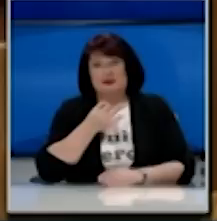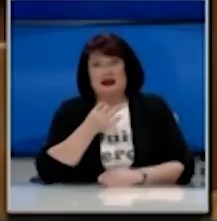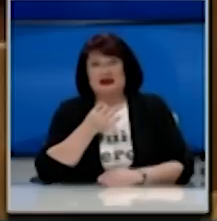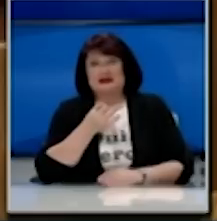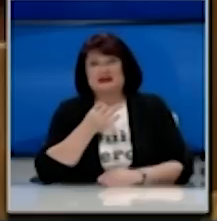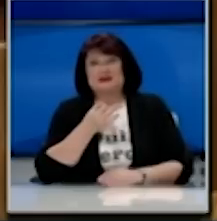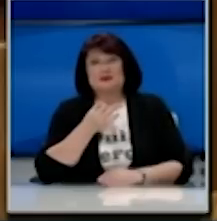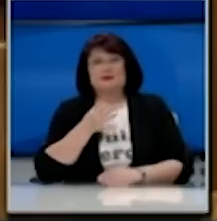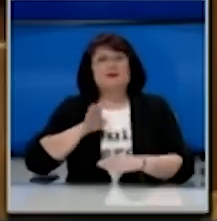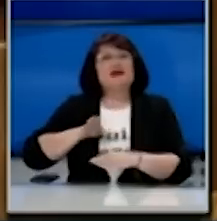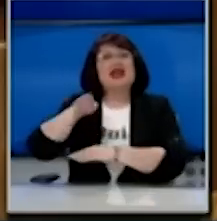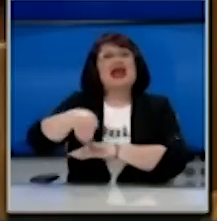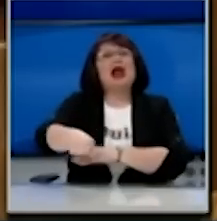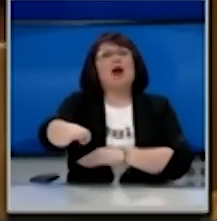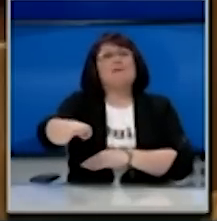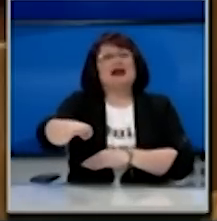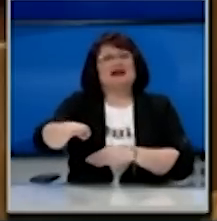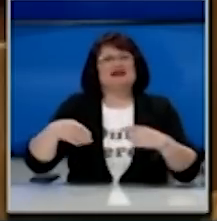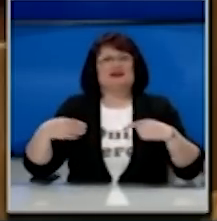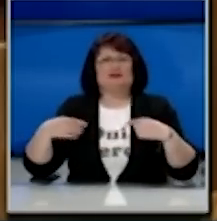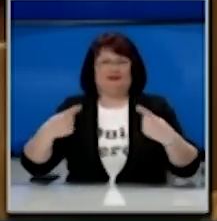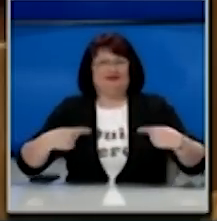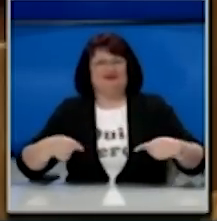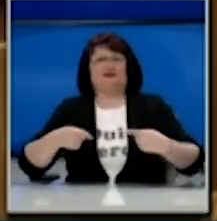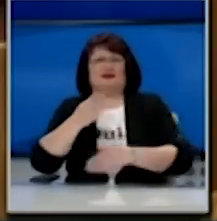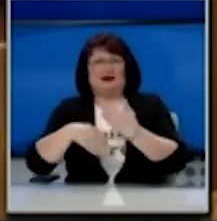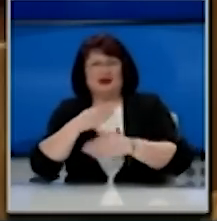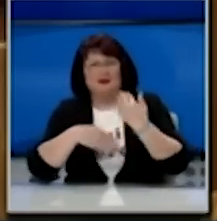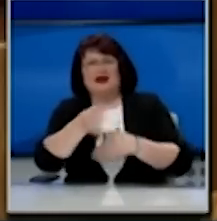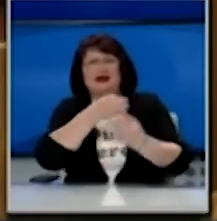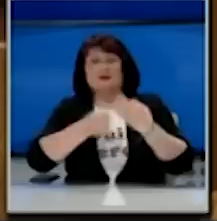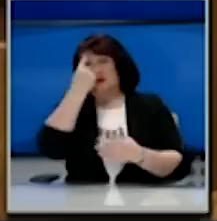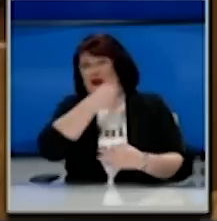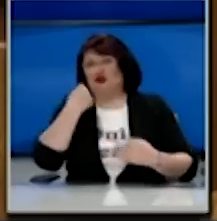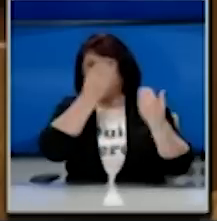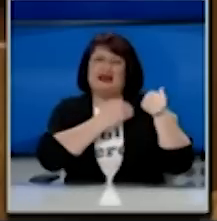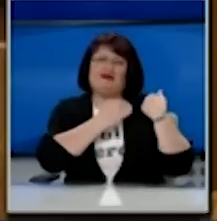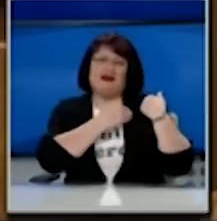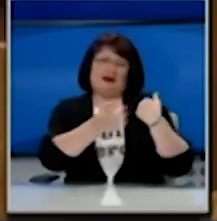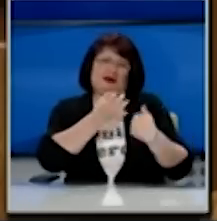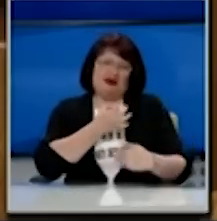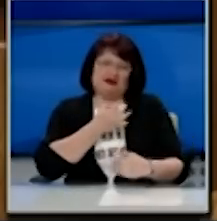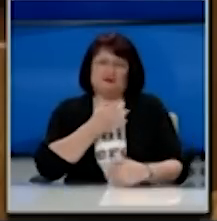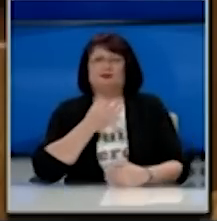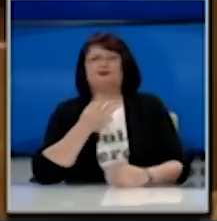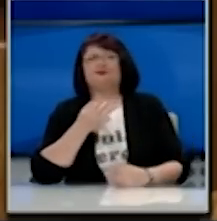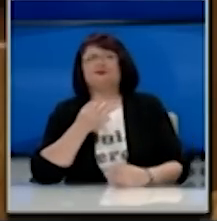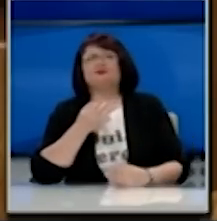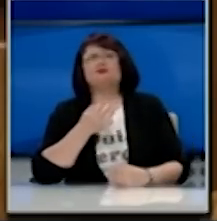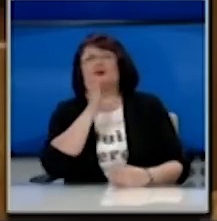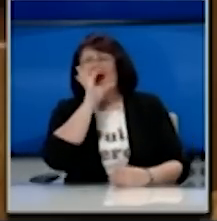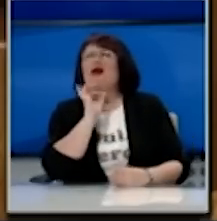στις ράμπες των αναπήρων για να μας μιλήσετε για ατομική ευθύνη εδώ μέσα.